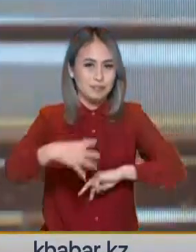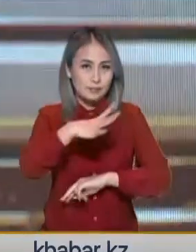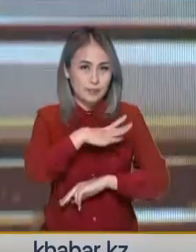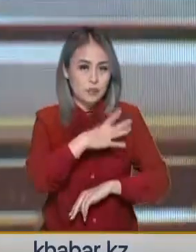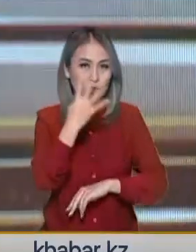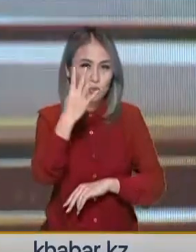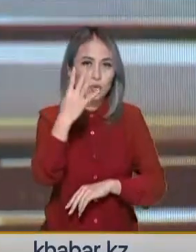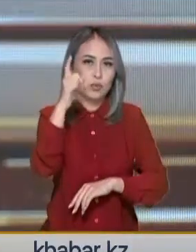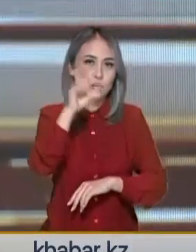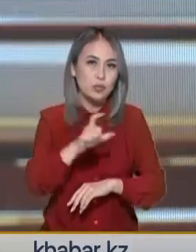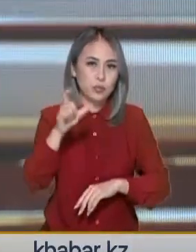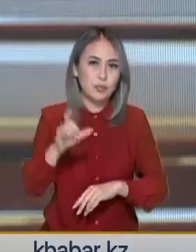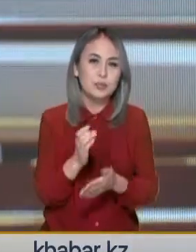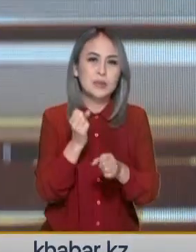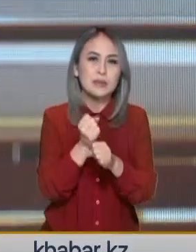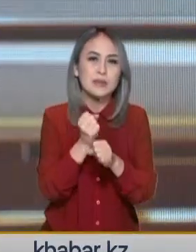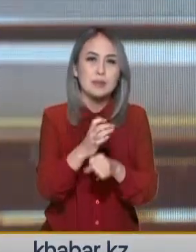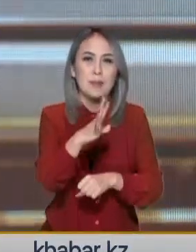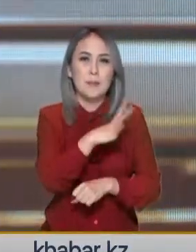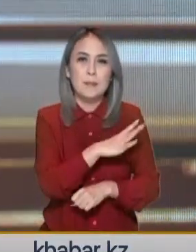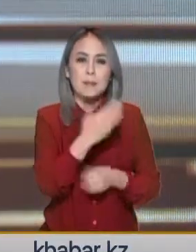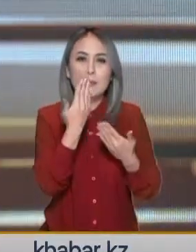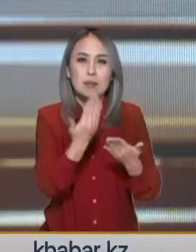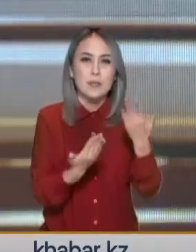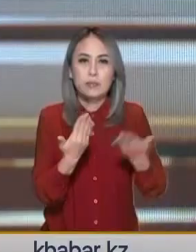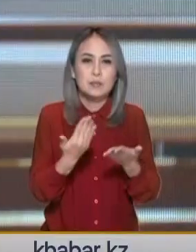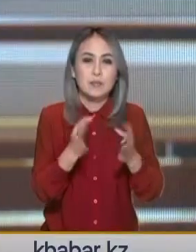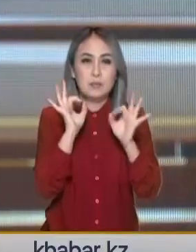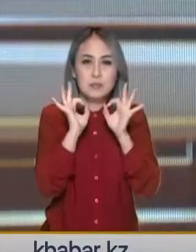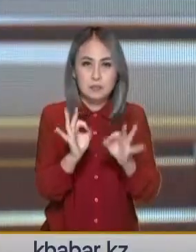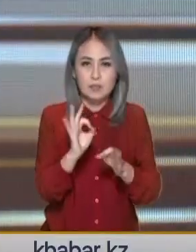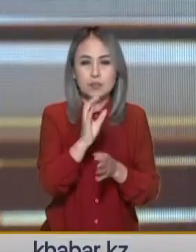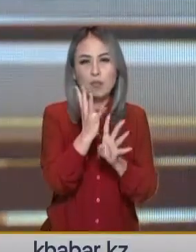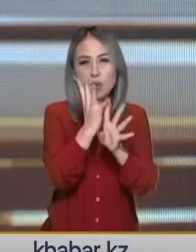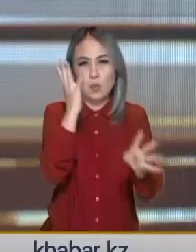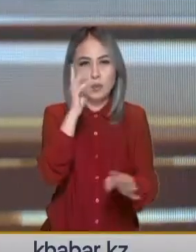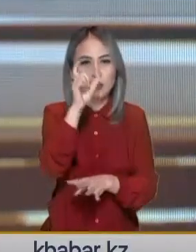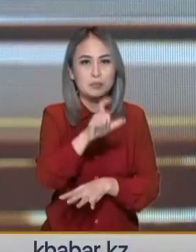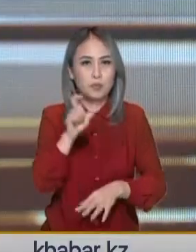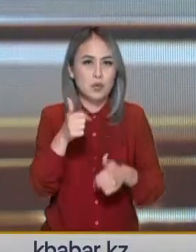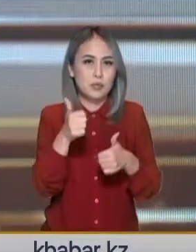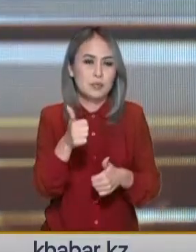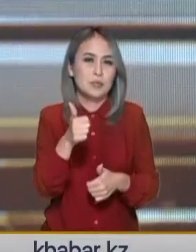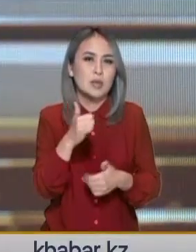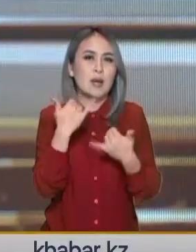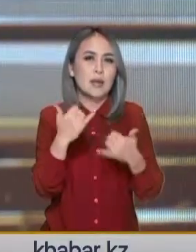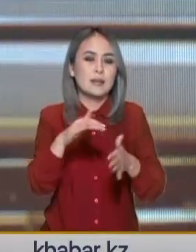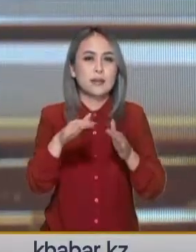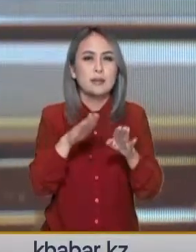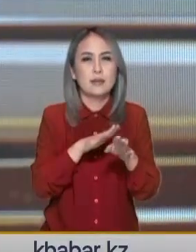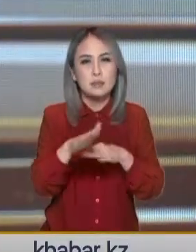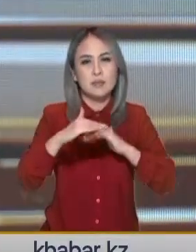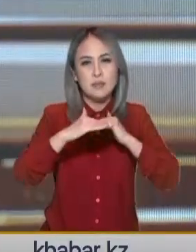Бүгін операция тағы 4 адамға жасалды. Бұл процесс жолға қойылса, кезекте тұрғандарға жақсы болар еді. Себебі